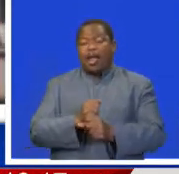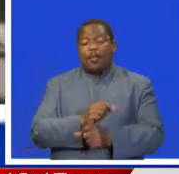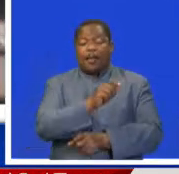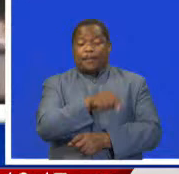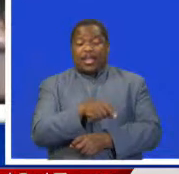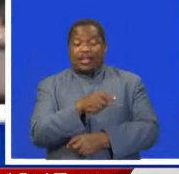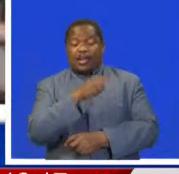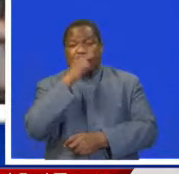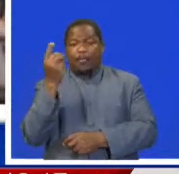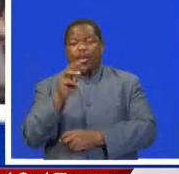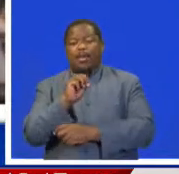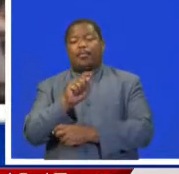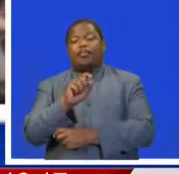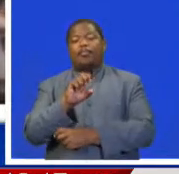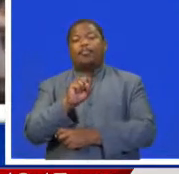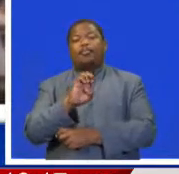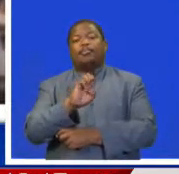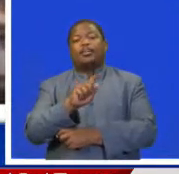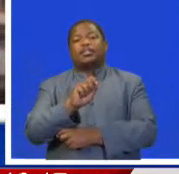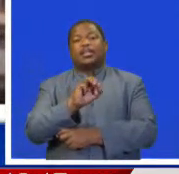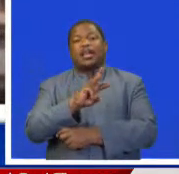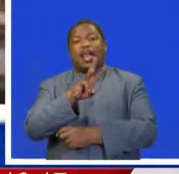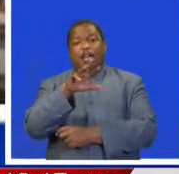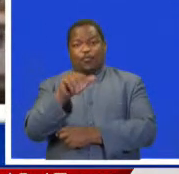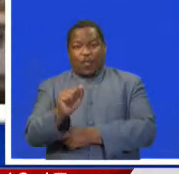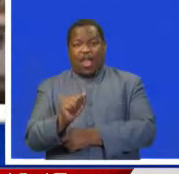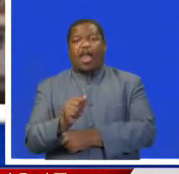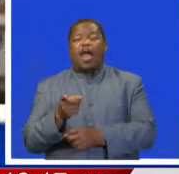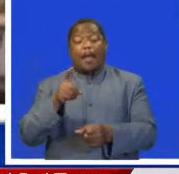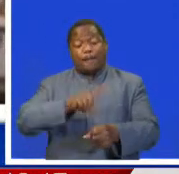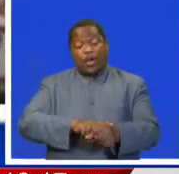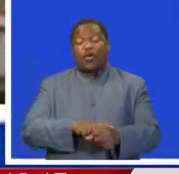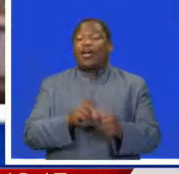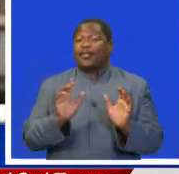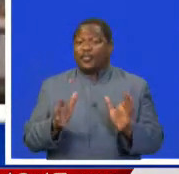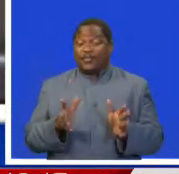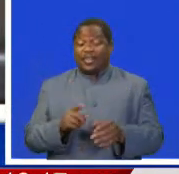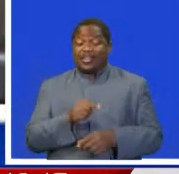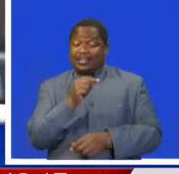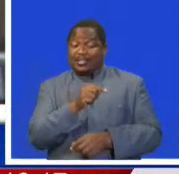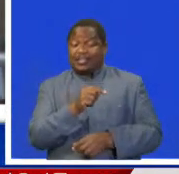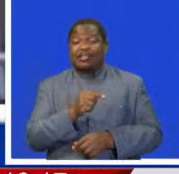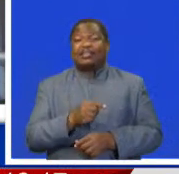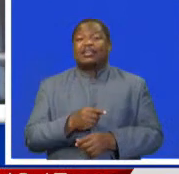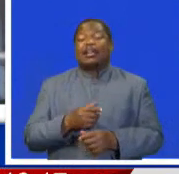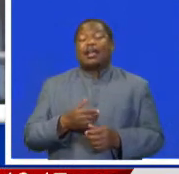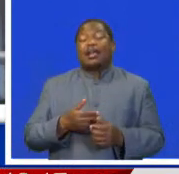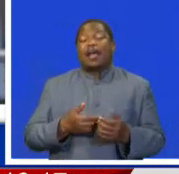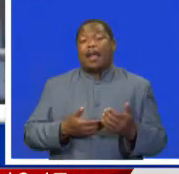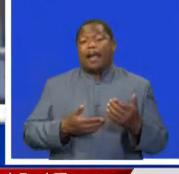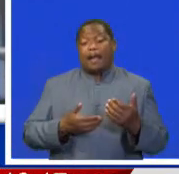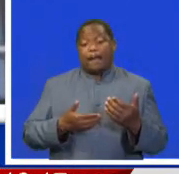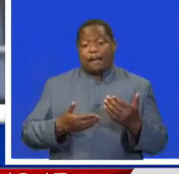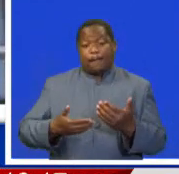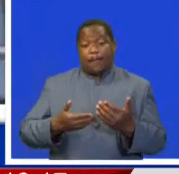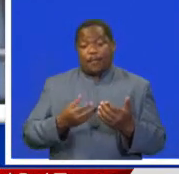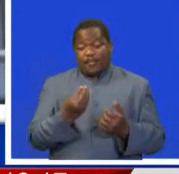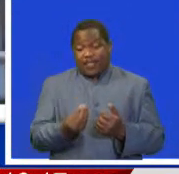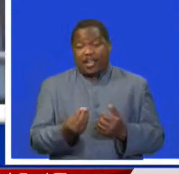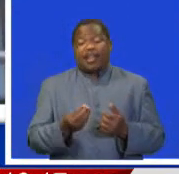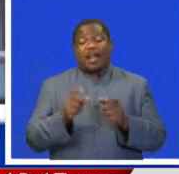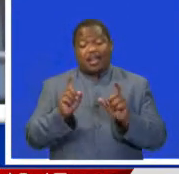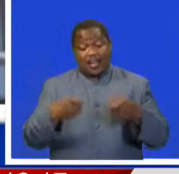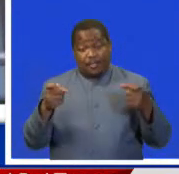Sibusiso madoda mthetfo awakazombotse emuva longumsolwa kuleli cala uvele embikwa manje Florence